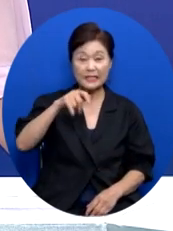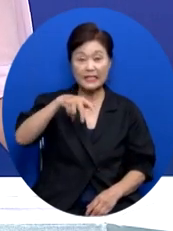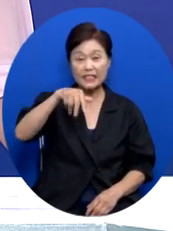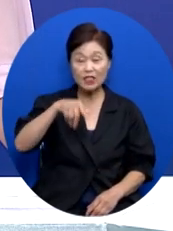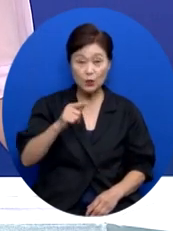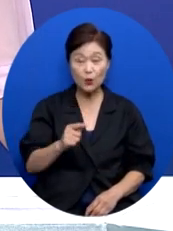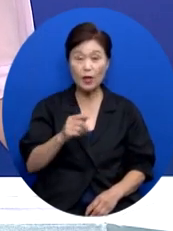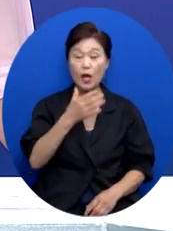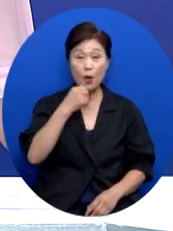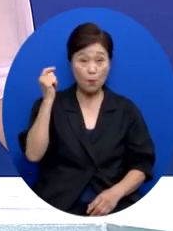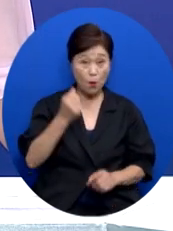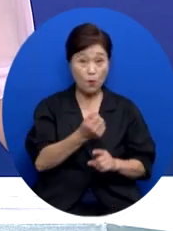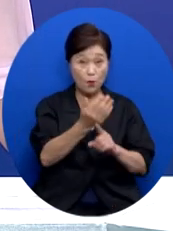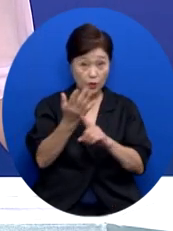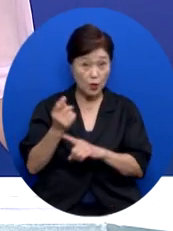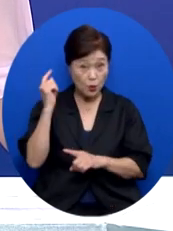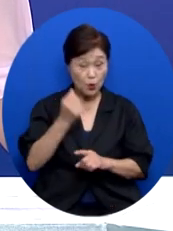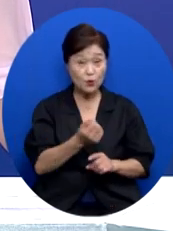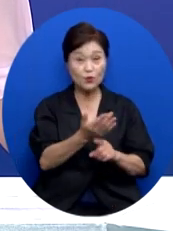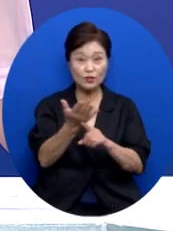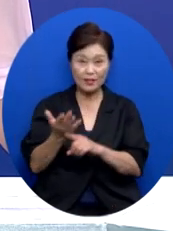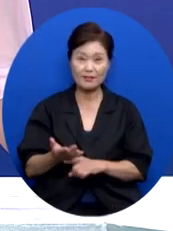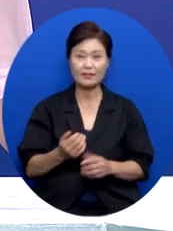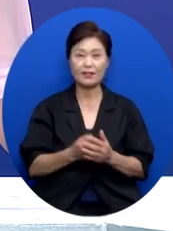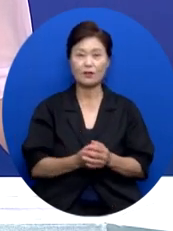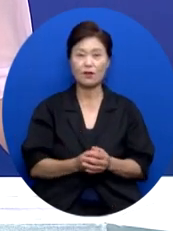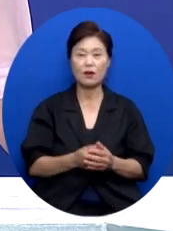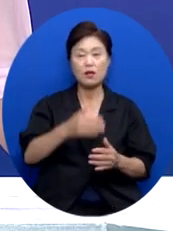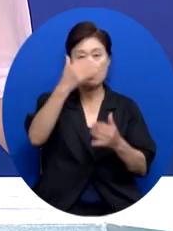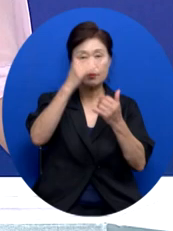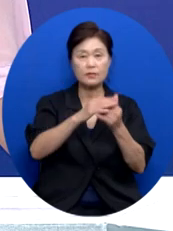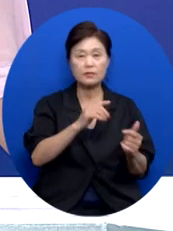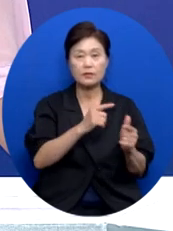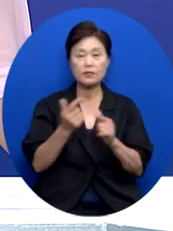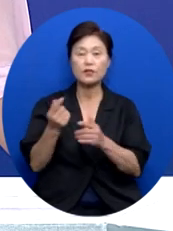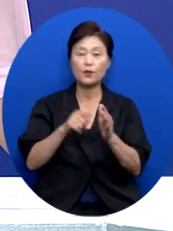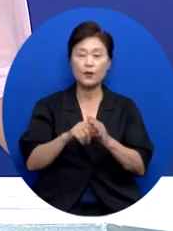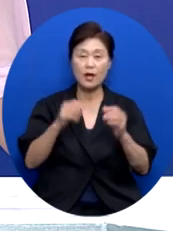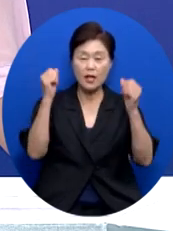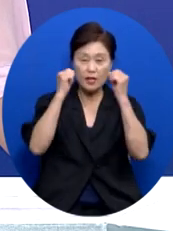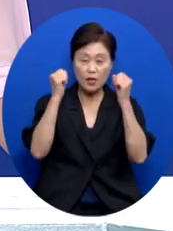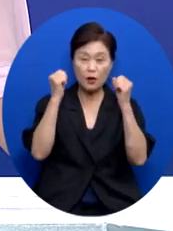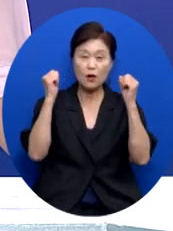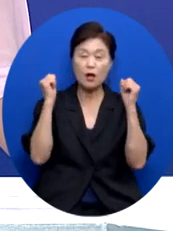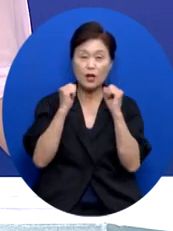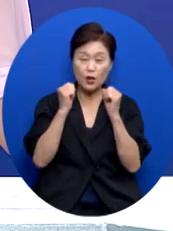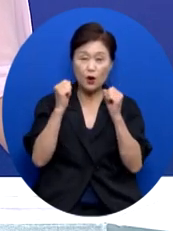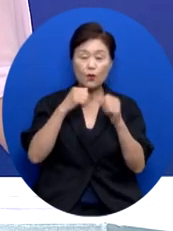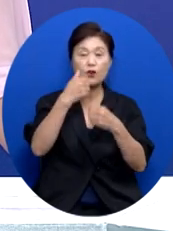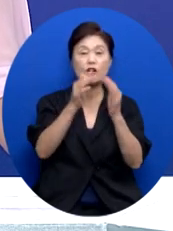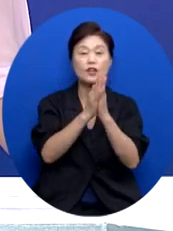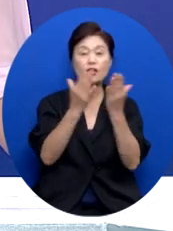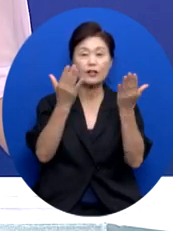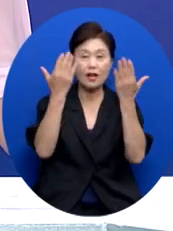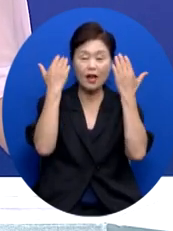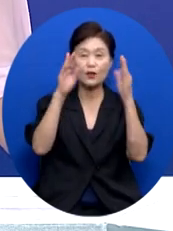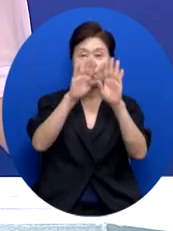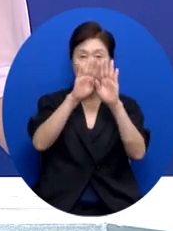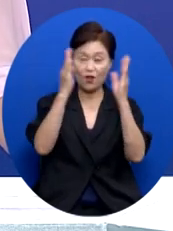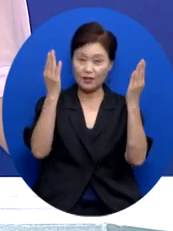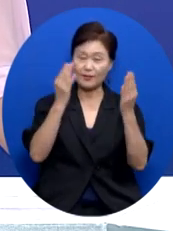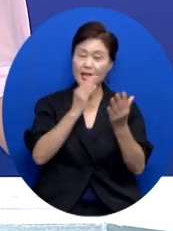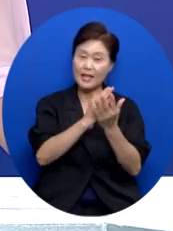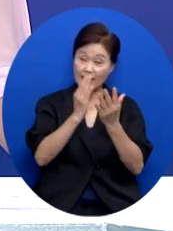전해드렸는데요 한국교회가 케니아 마사이족 다음 세대를 위한 겨울 성경학교를 열었습니다 다양한 놀이로